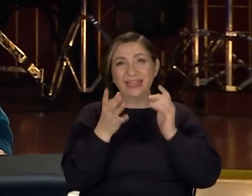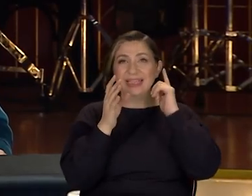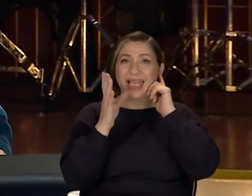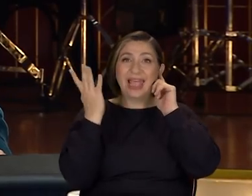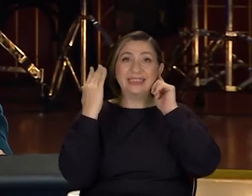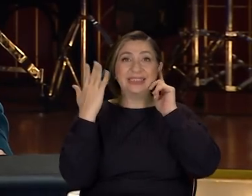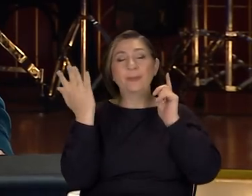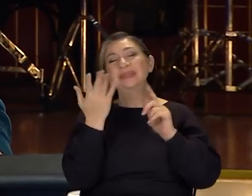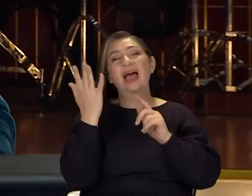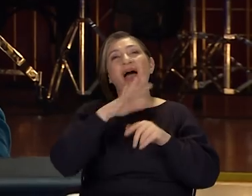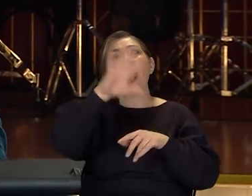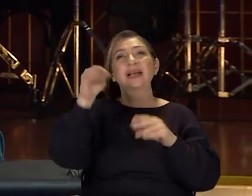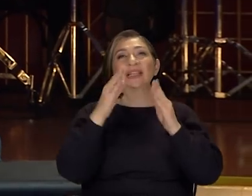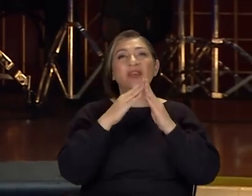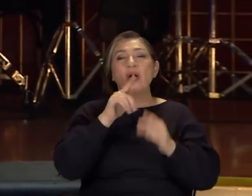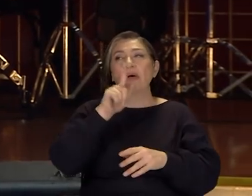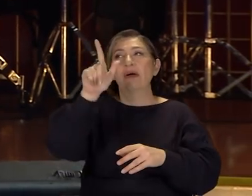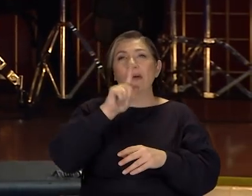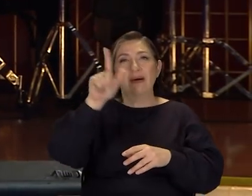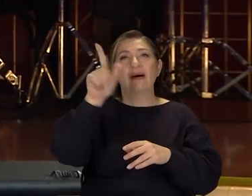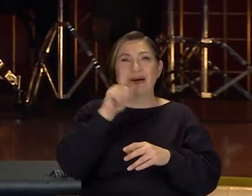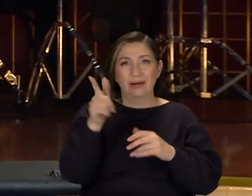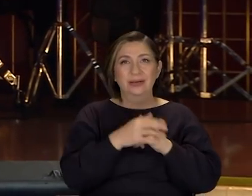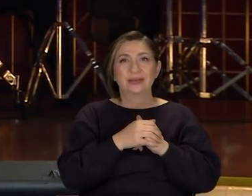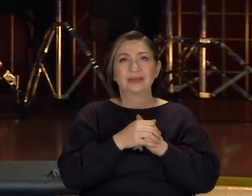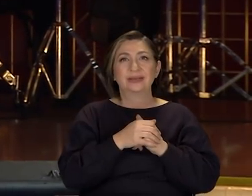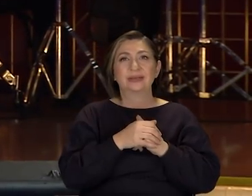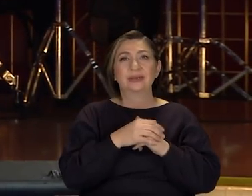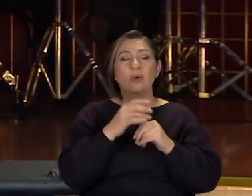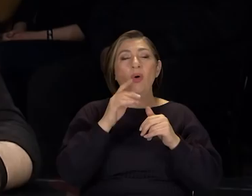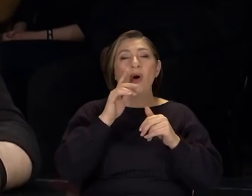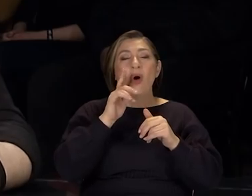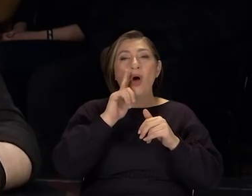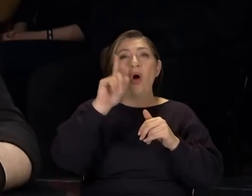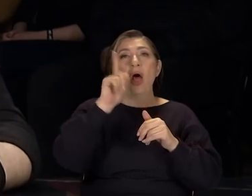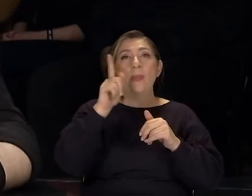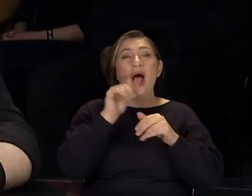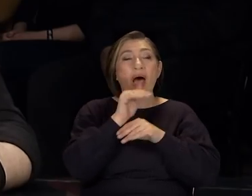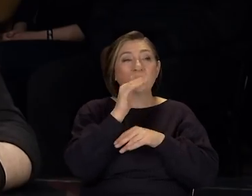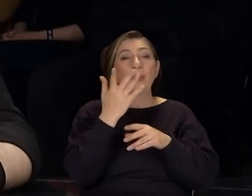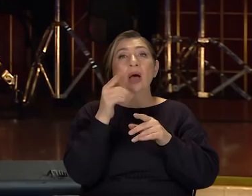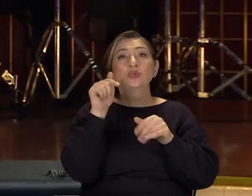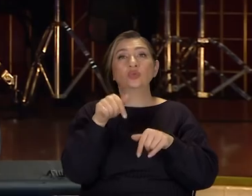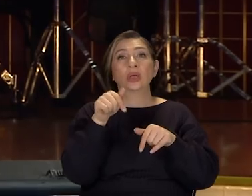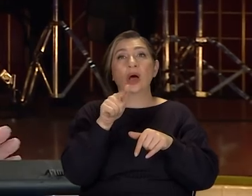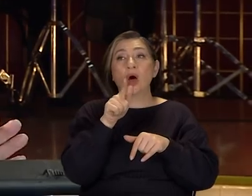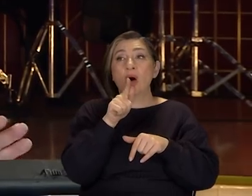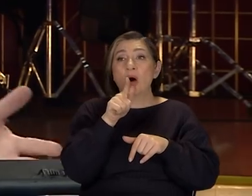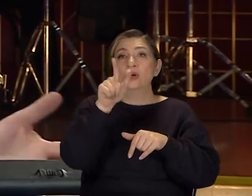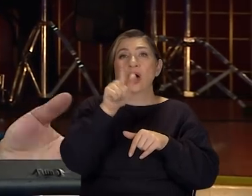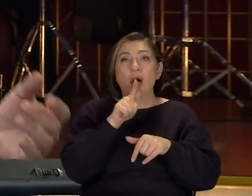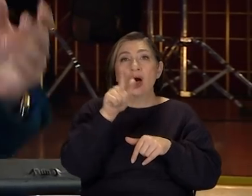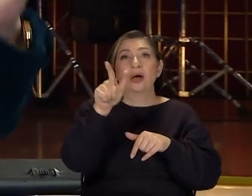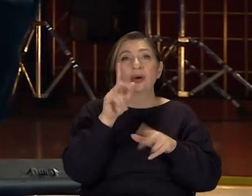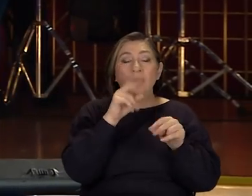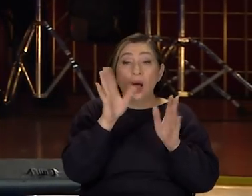artık eskiden mesela herkes evde horlardı. Yani horlamak da bir hayat belirtisiydi. Aynen. Şimdi böyle